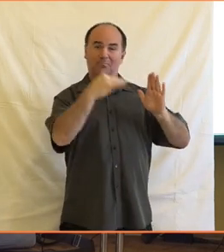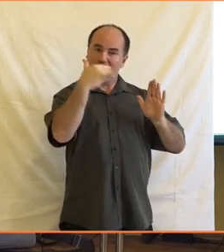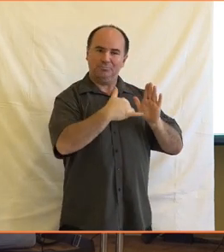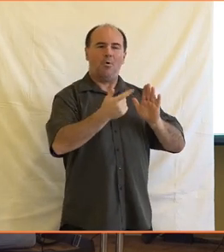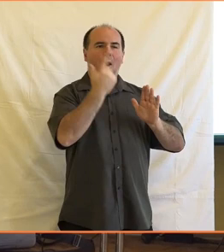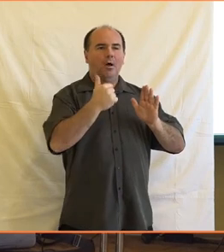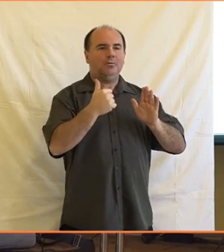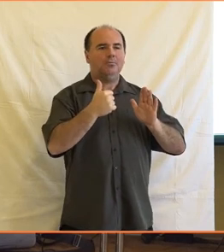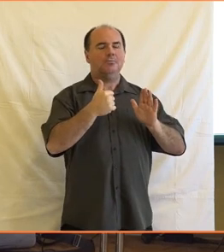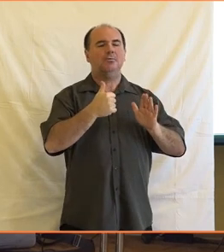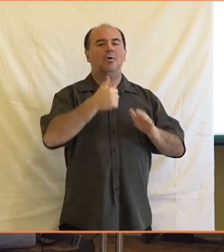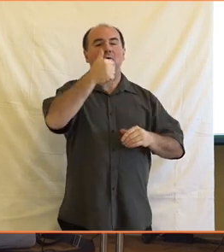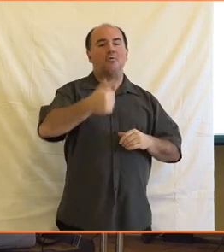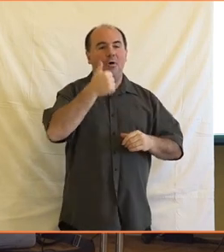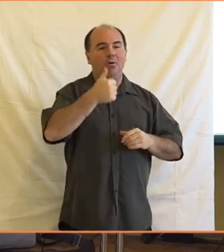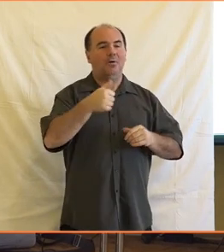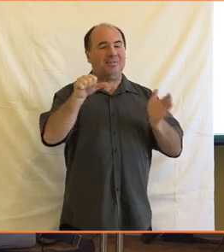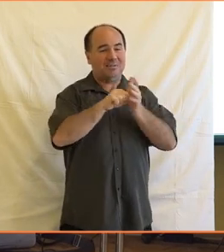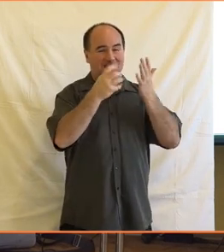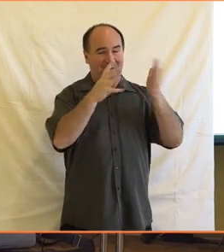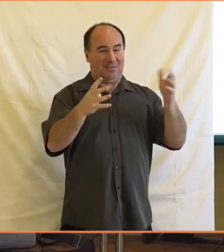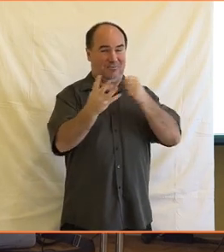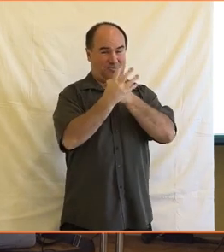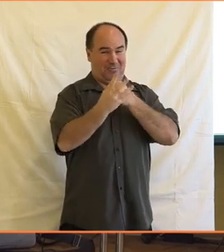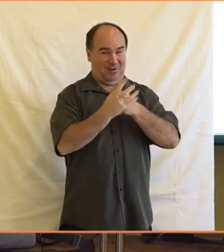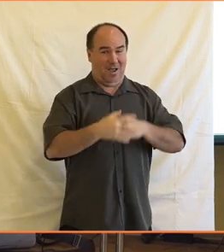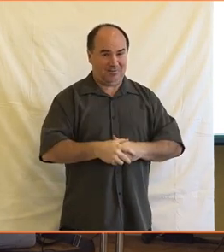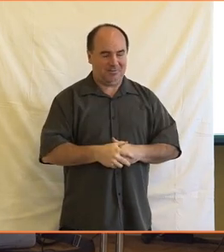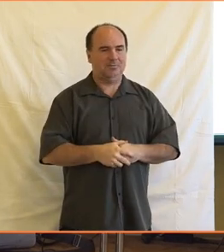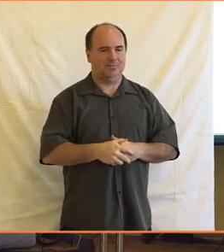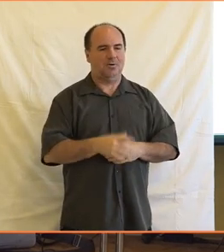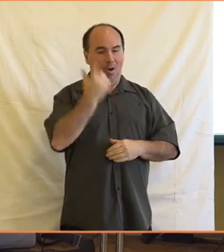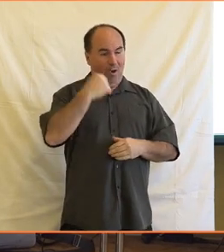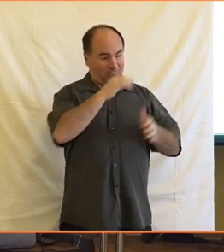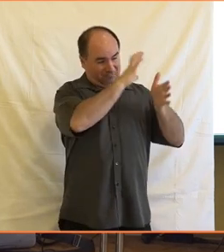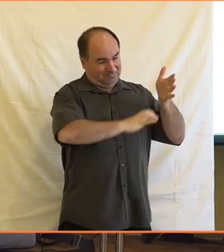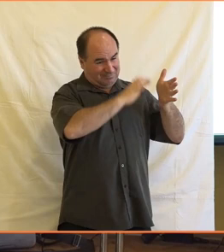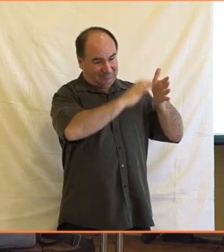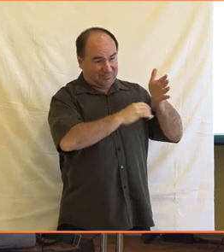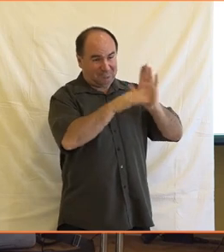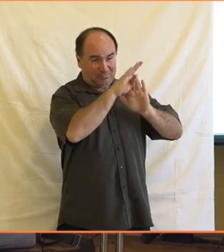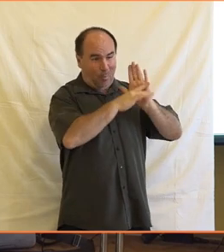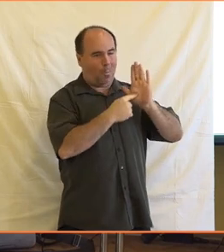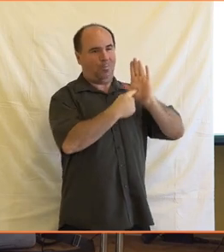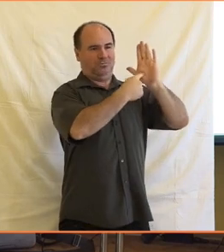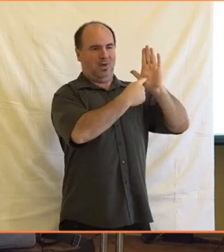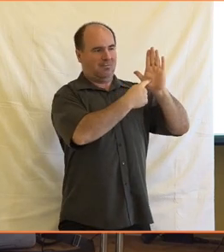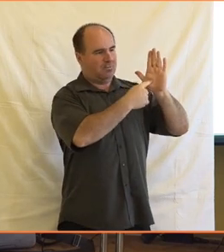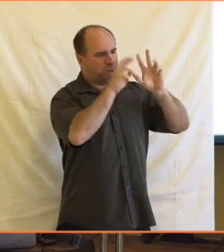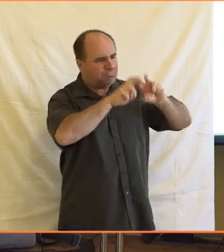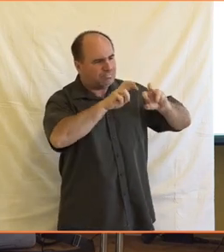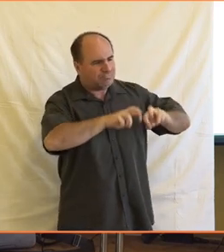1814. Od té doby byl článek rozšířen a dnes se v něm mimo jiné uvádí, že